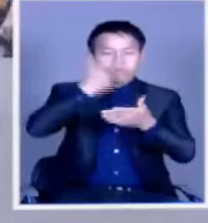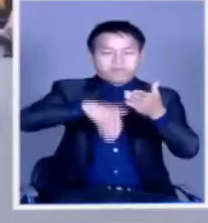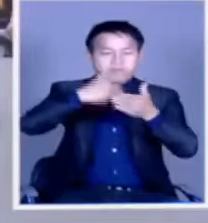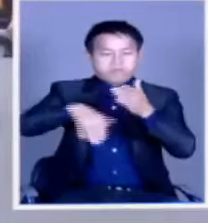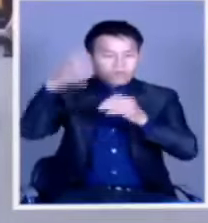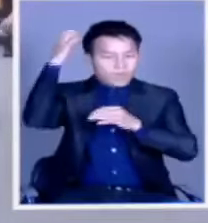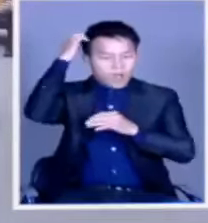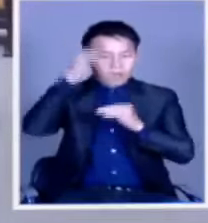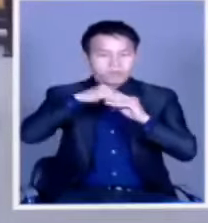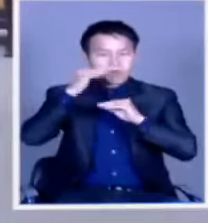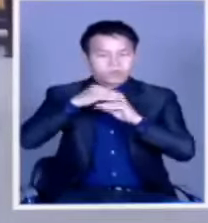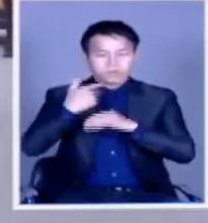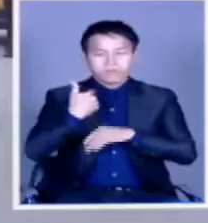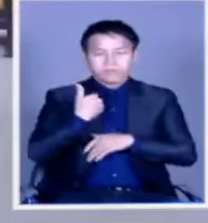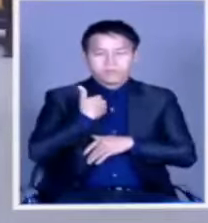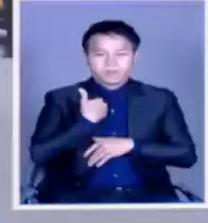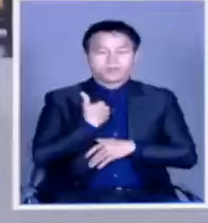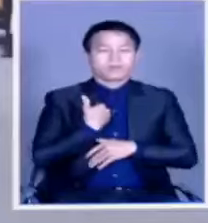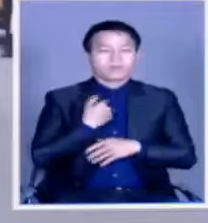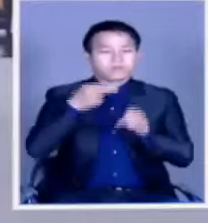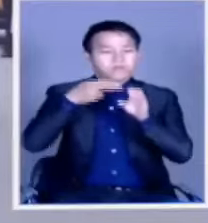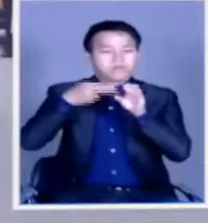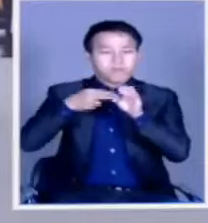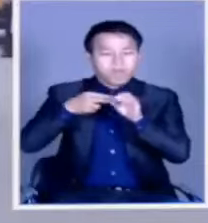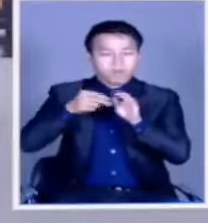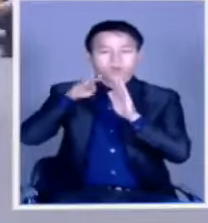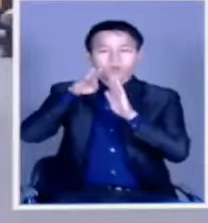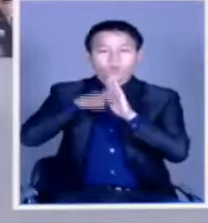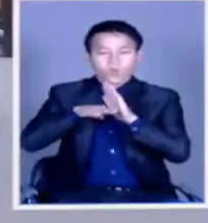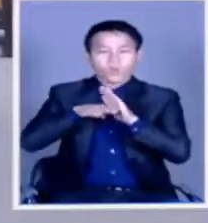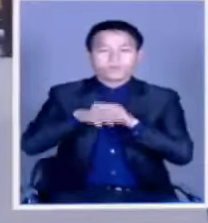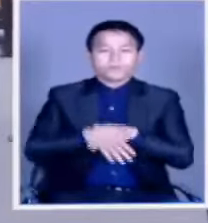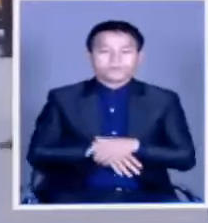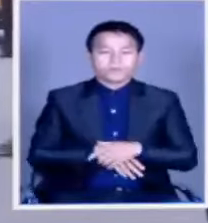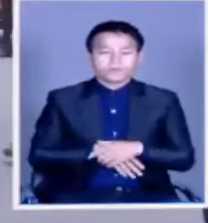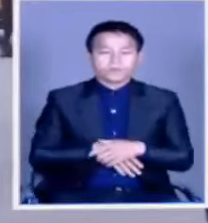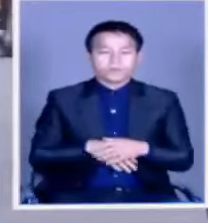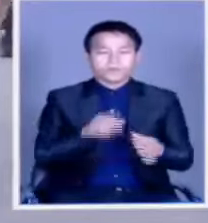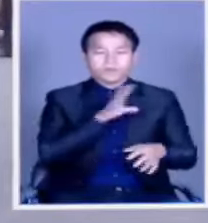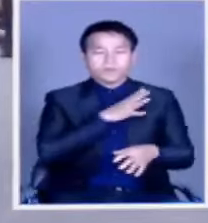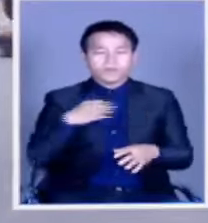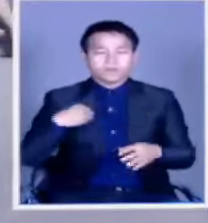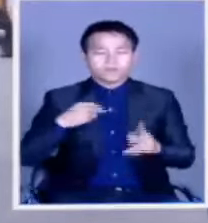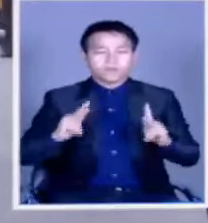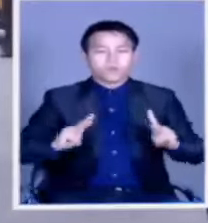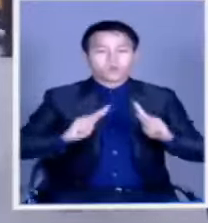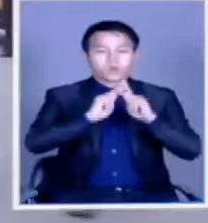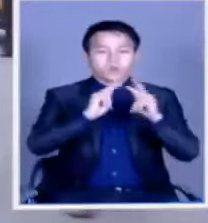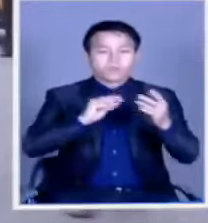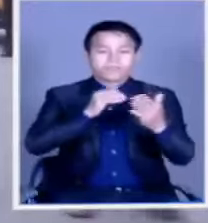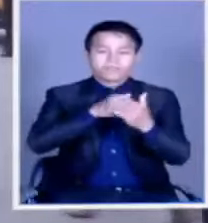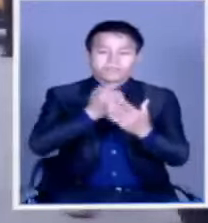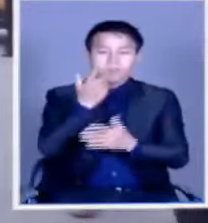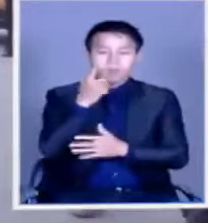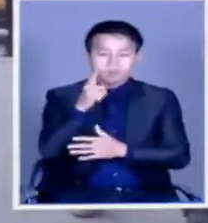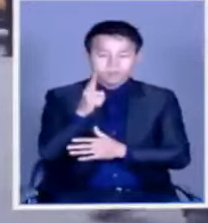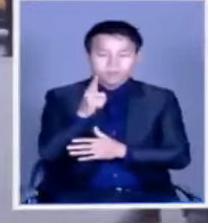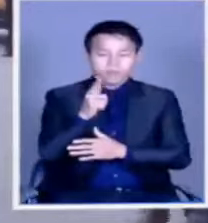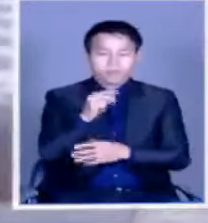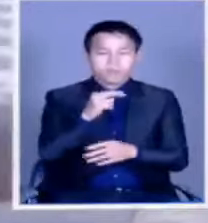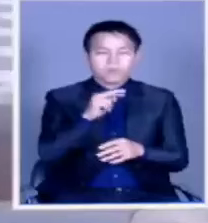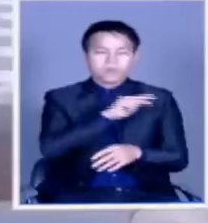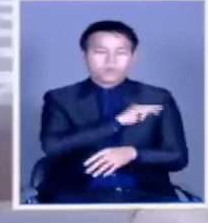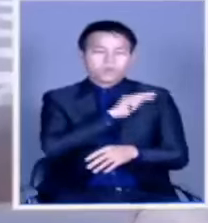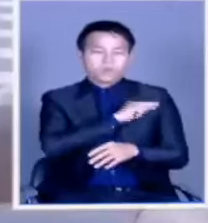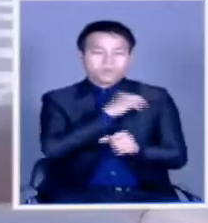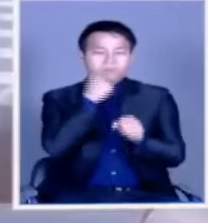ความว่านอกจากมติ08แล้วเนาะก็มีทางกระทรวงพลังงานบ่แฮพวกเฮาโดยเฉพาะพวกเฮารับผิดชอบเรียกงานส